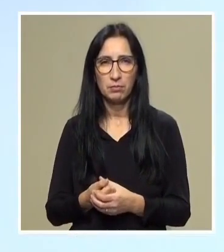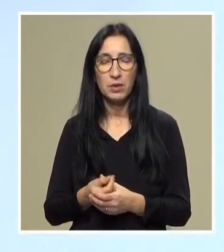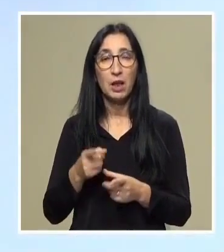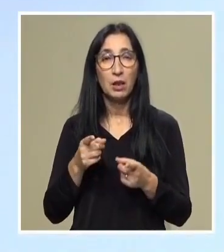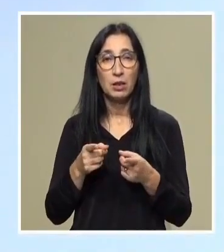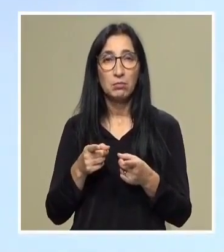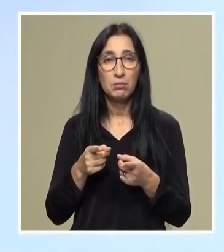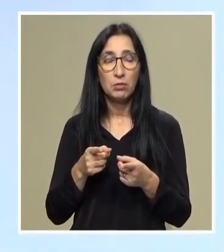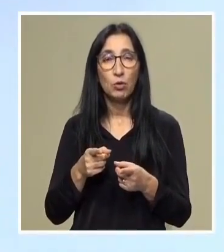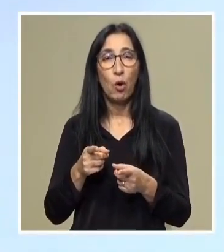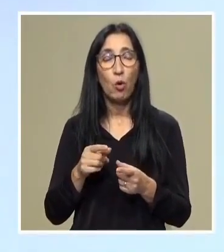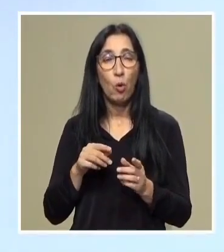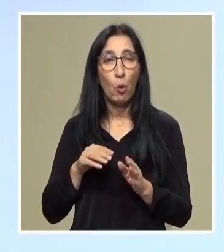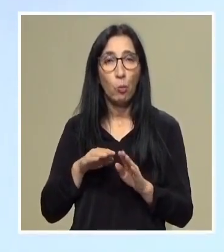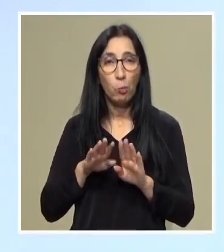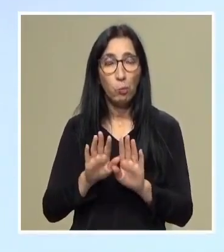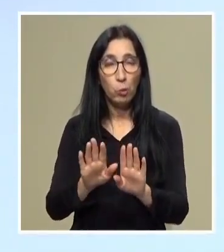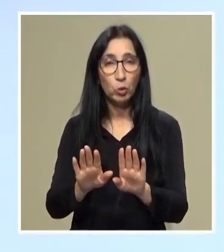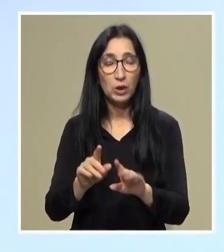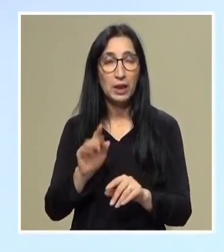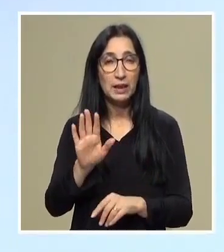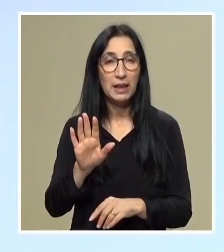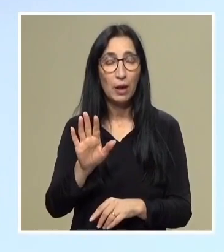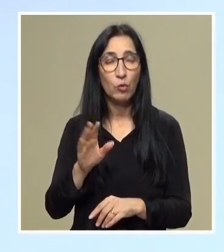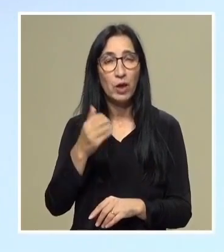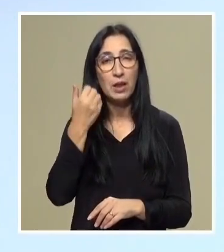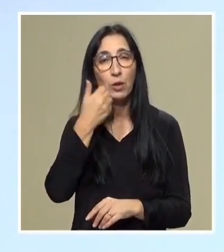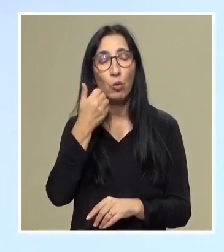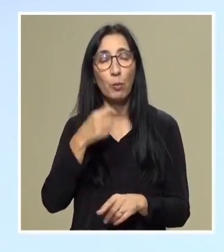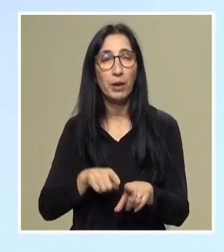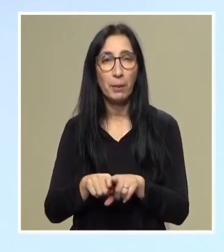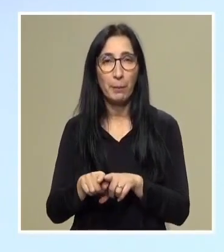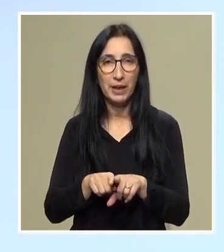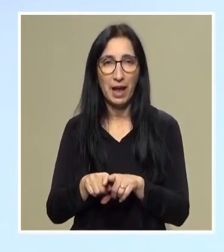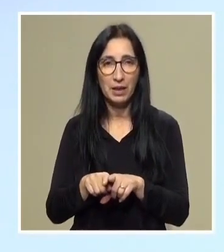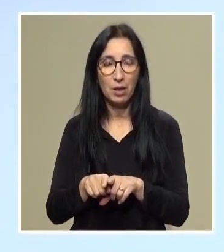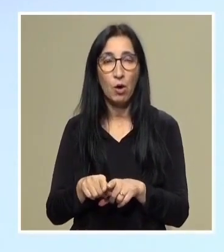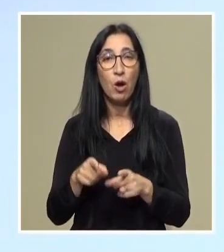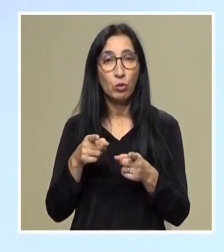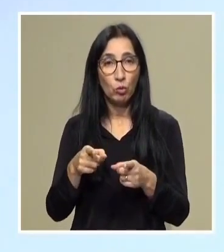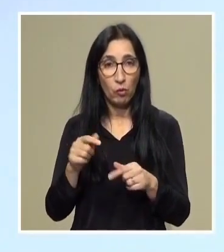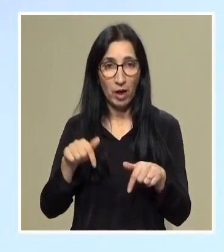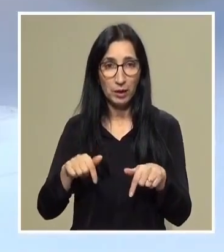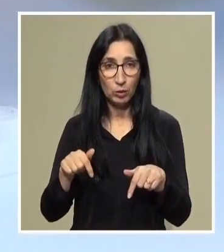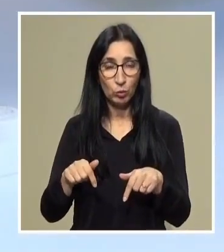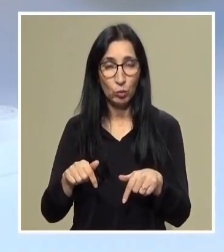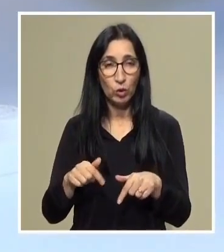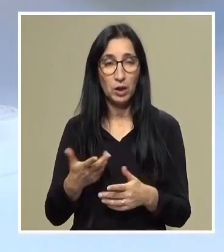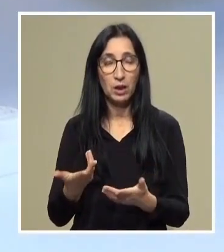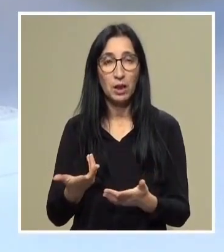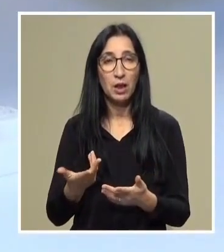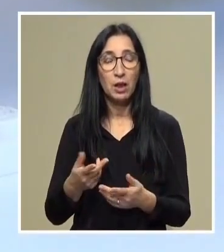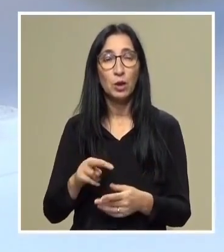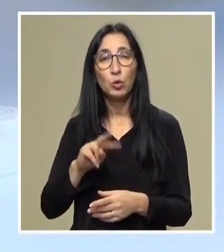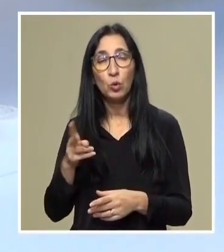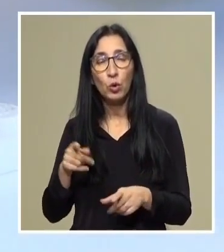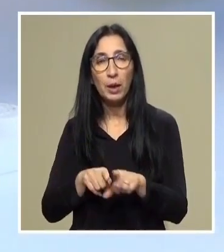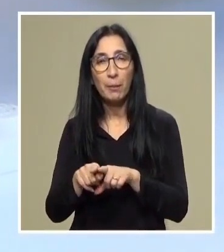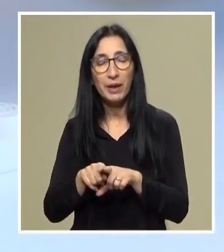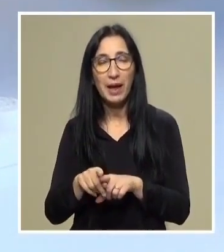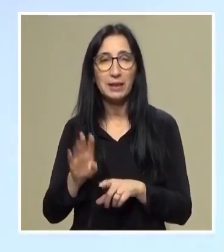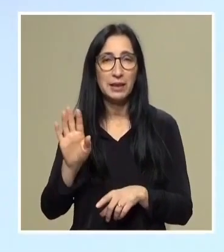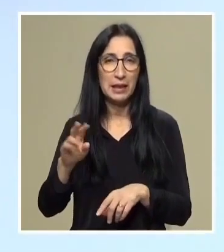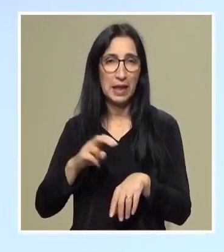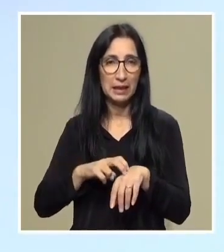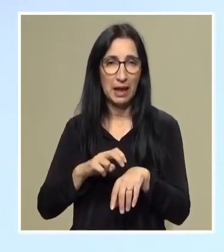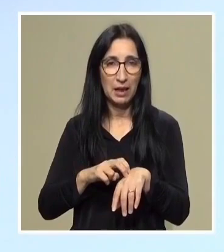И то го бута неговия най-добър приятел. А това тук са други приятели на